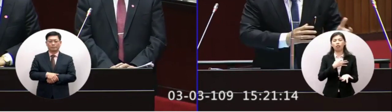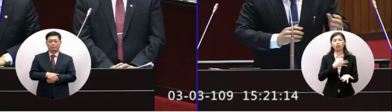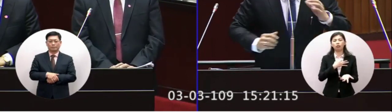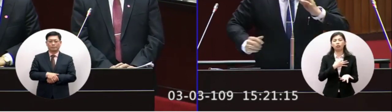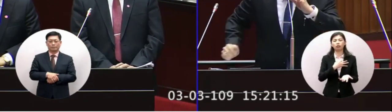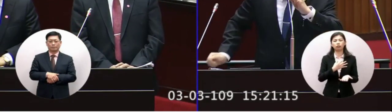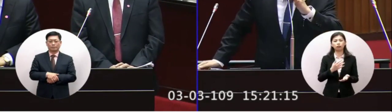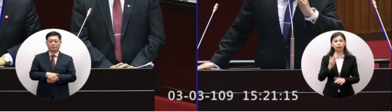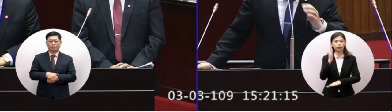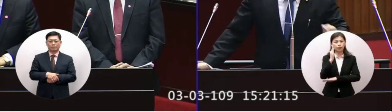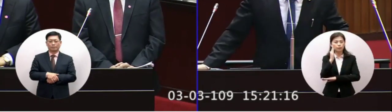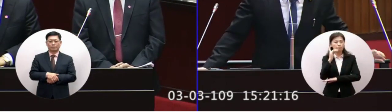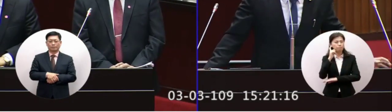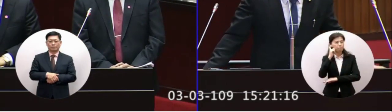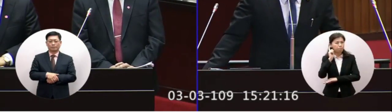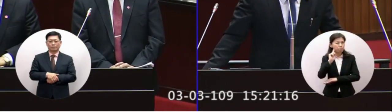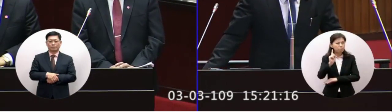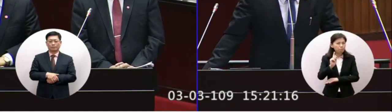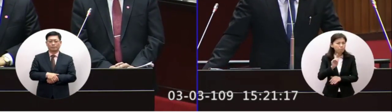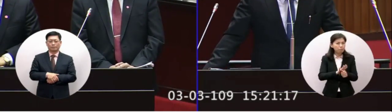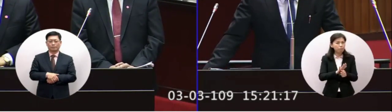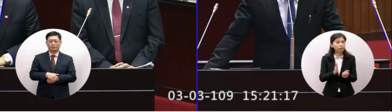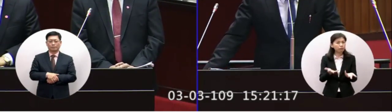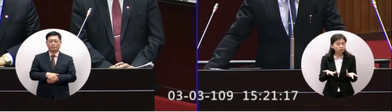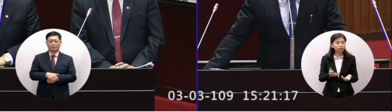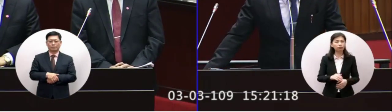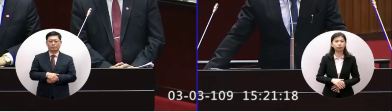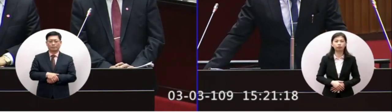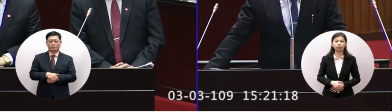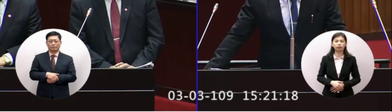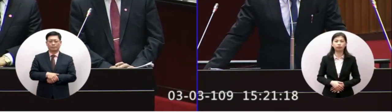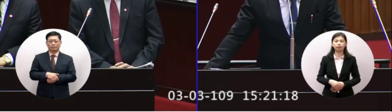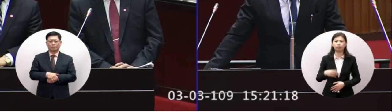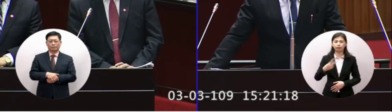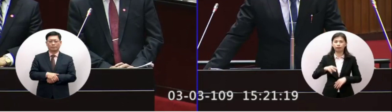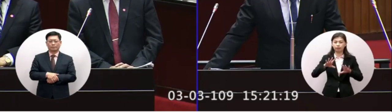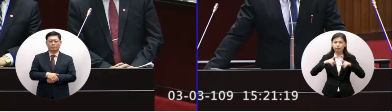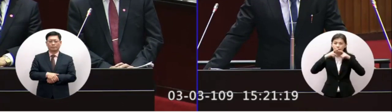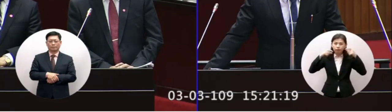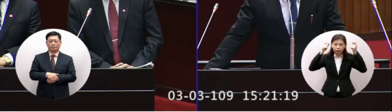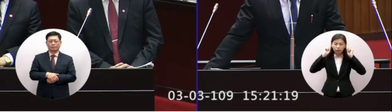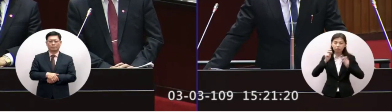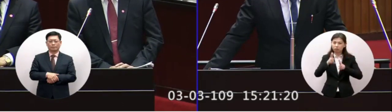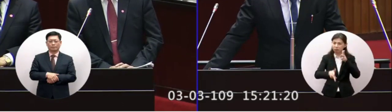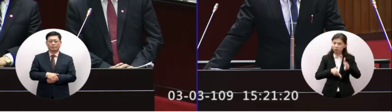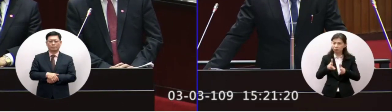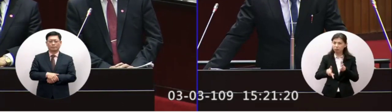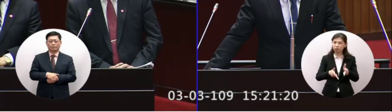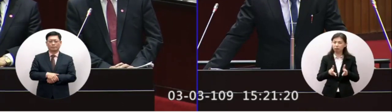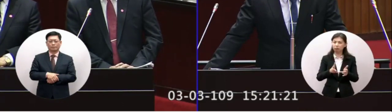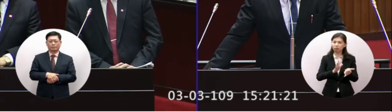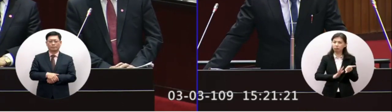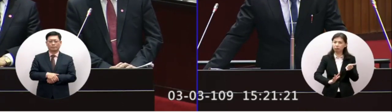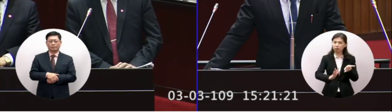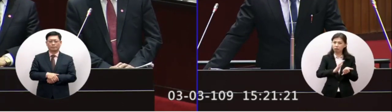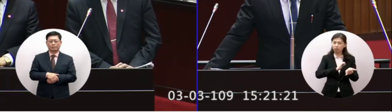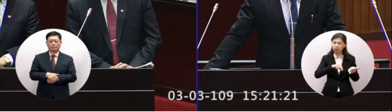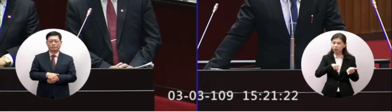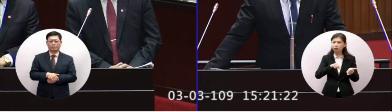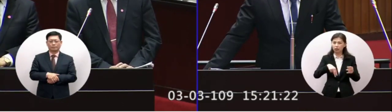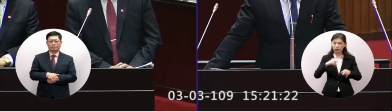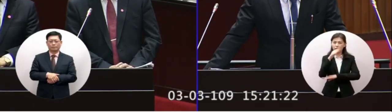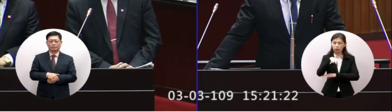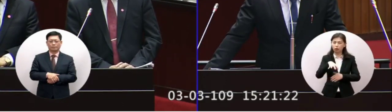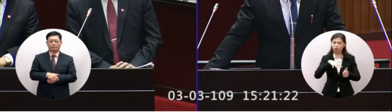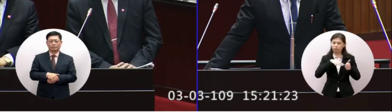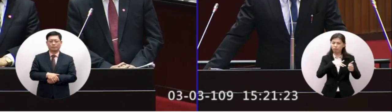到时候政府有没有相对因应的措施。那另外一个部分就是说现在口罩的工厂，我知道全国这个行政院都带